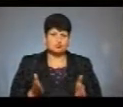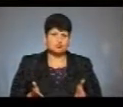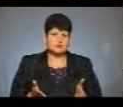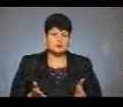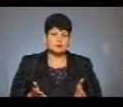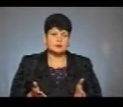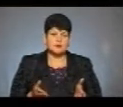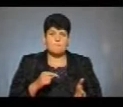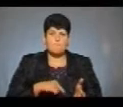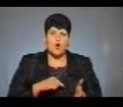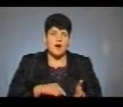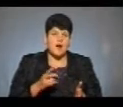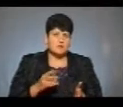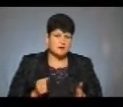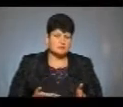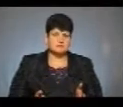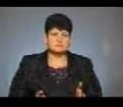знаю, моральна.